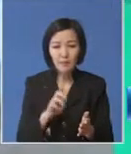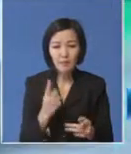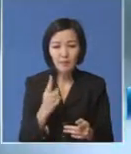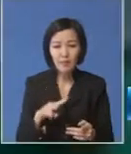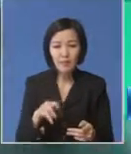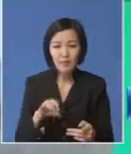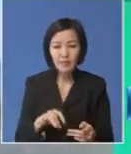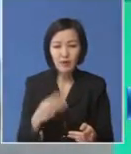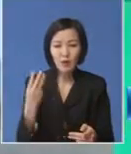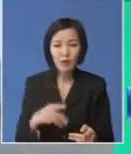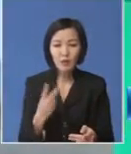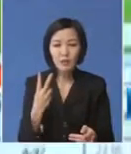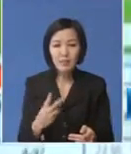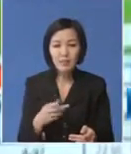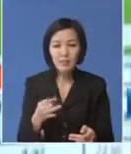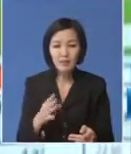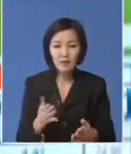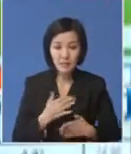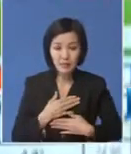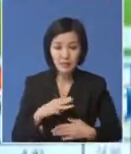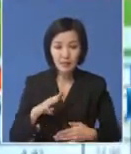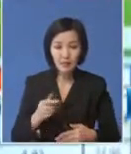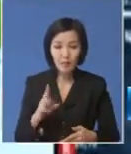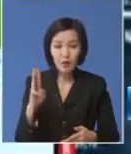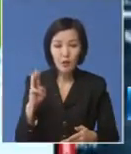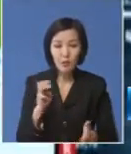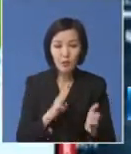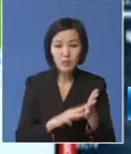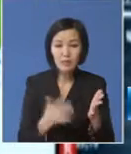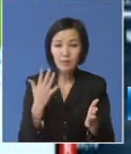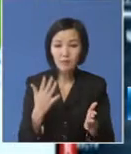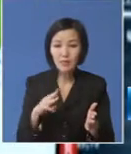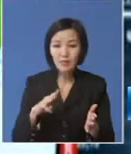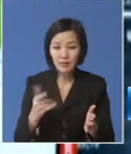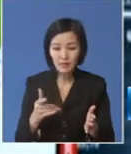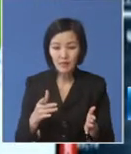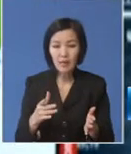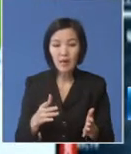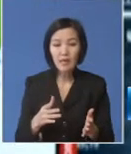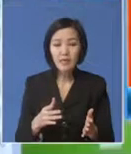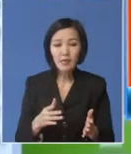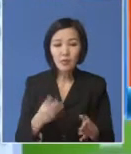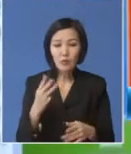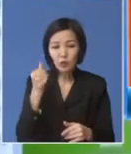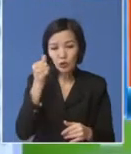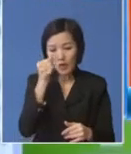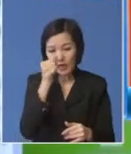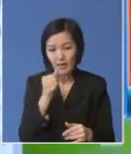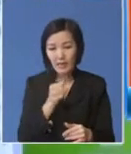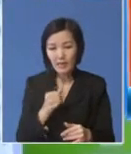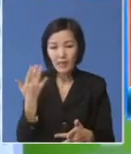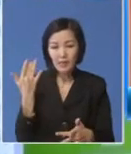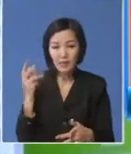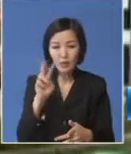литрі 32 гривна, яғни біздіңше 385 теңгеге жеткен. Айта кетсек, елде соңғы 3 айда ақш